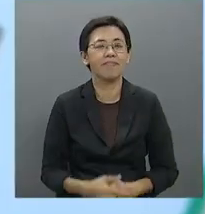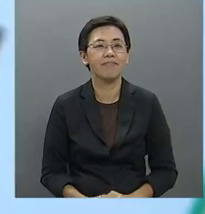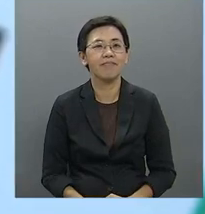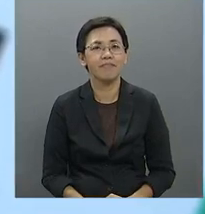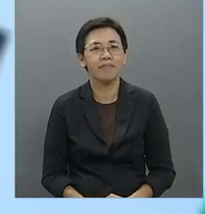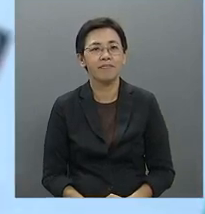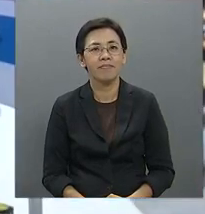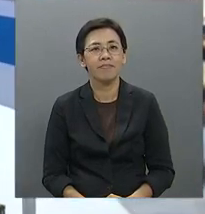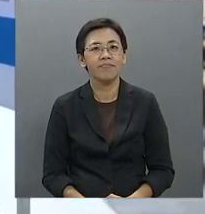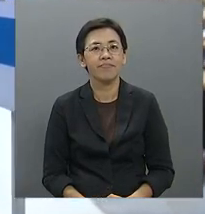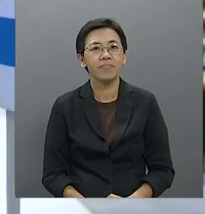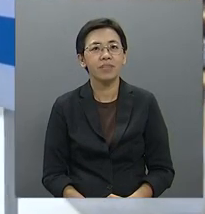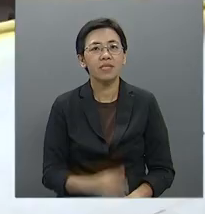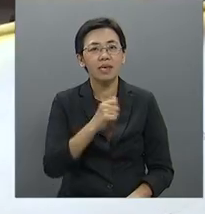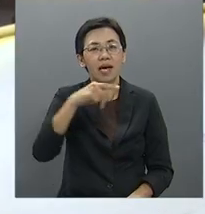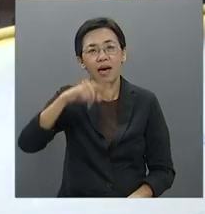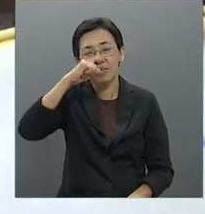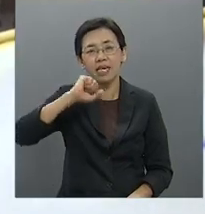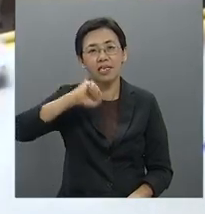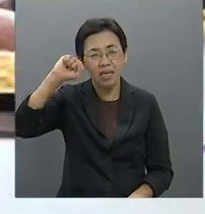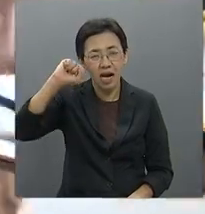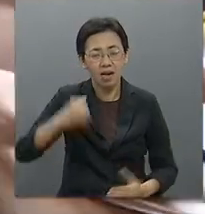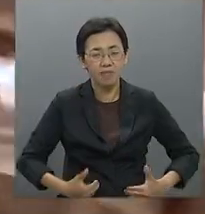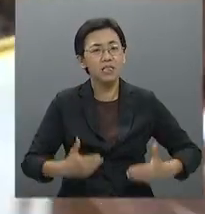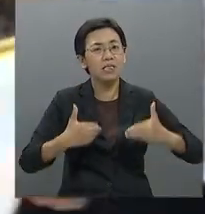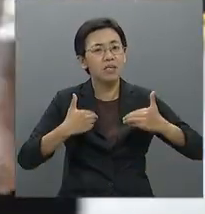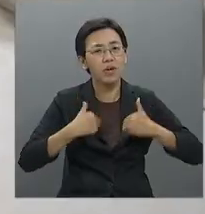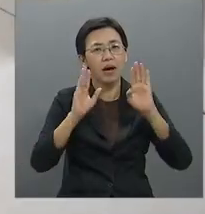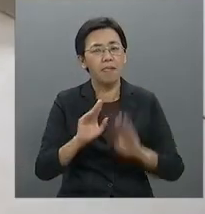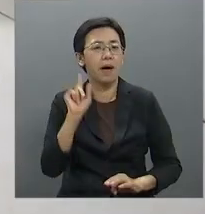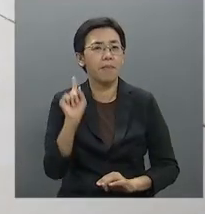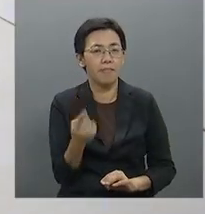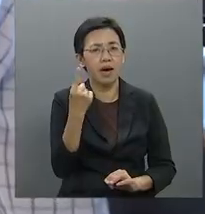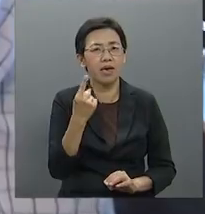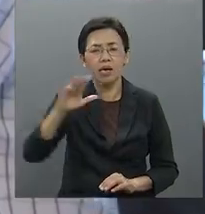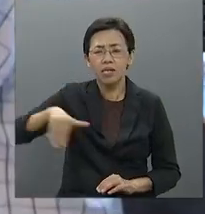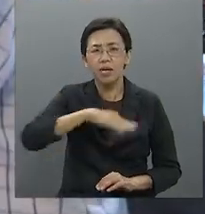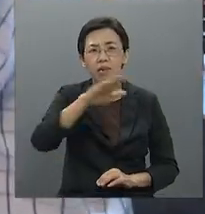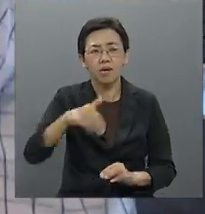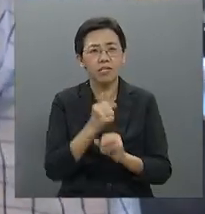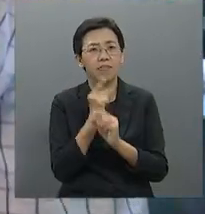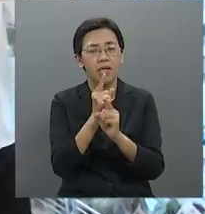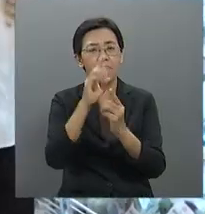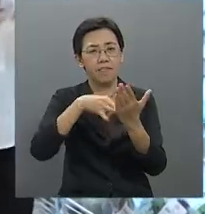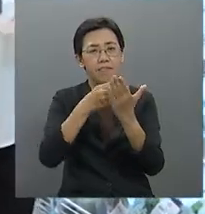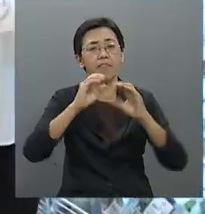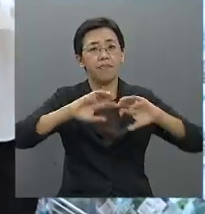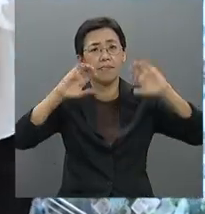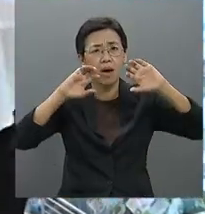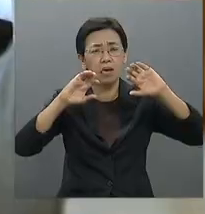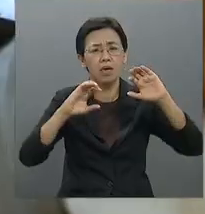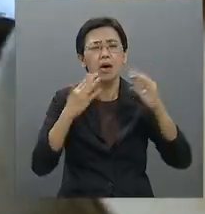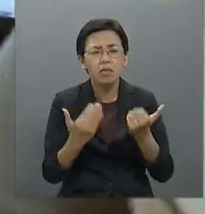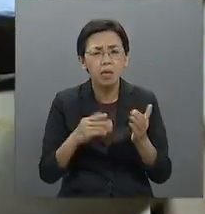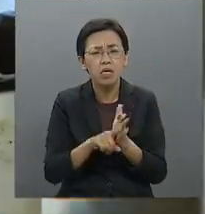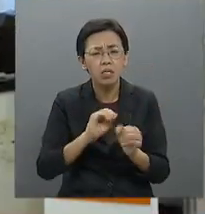Platform Thai ชนะเป็ชีวิตวิถีให่หรือ New Normalตามมาตรการของรัฐบาลที่ชวยลดความเสียงในการแร่ก